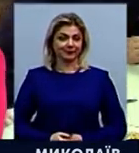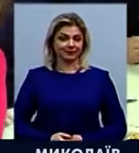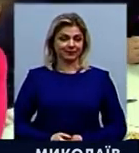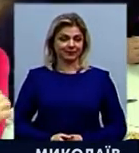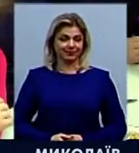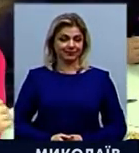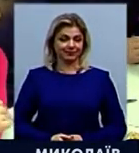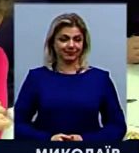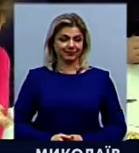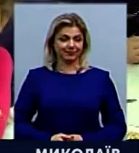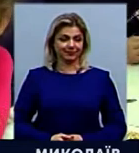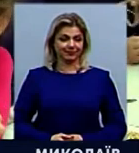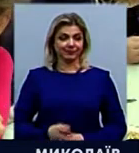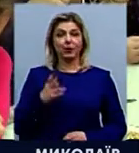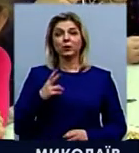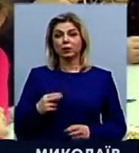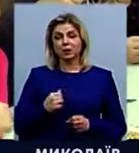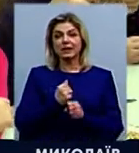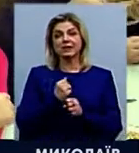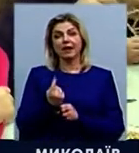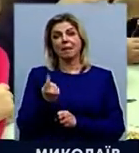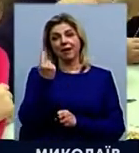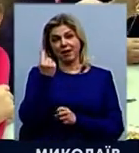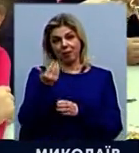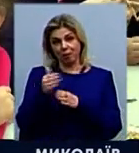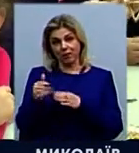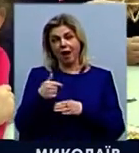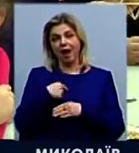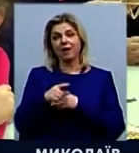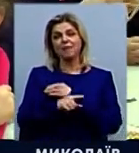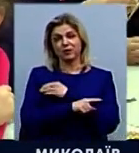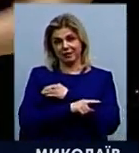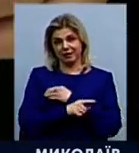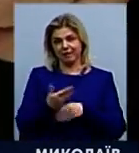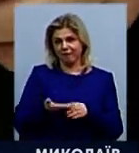Донечка проробила першу половину, а я роблю останню, найважчу.